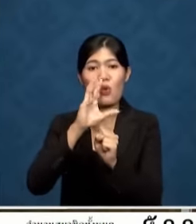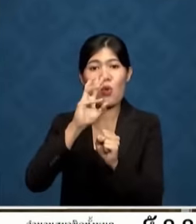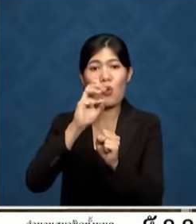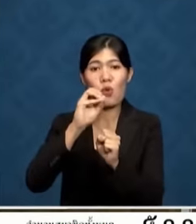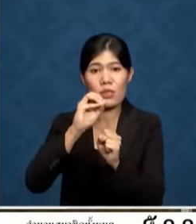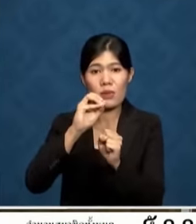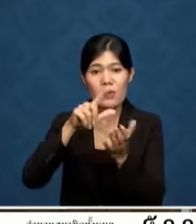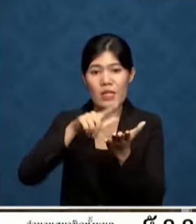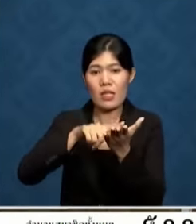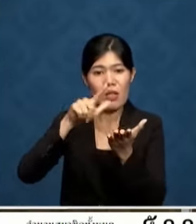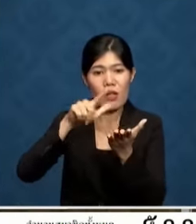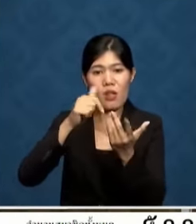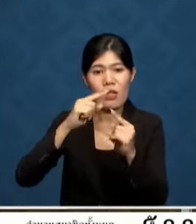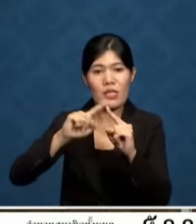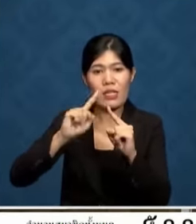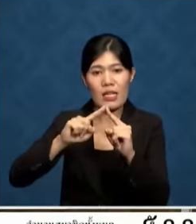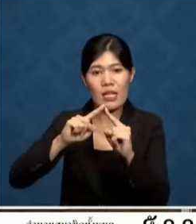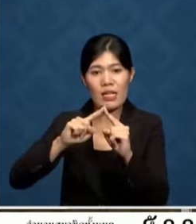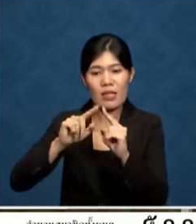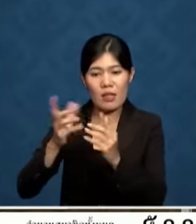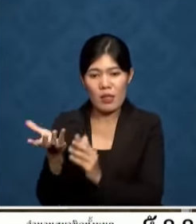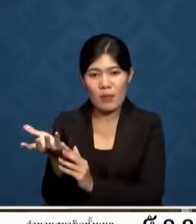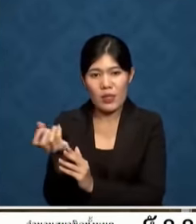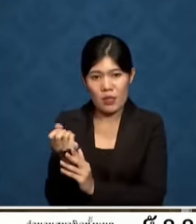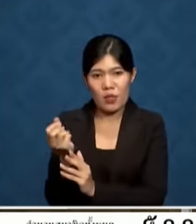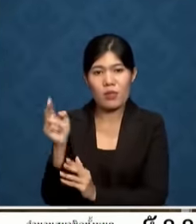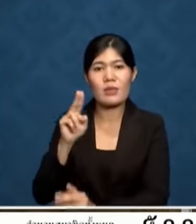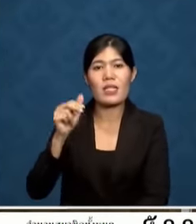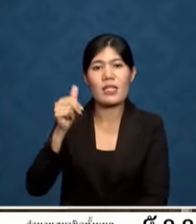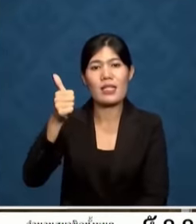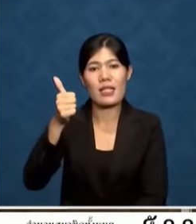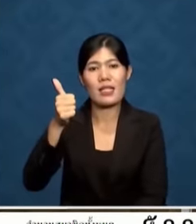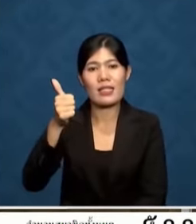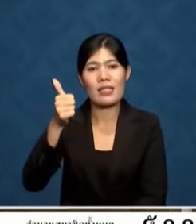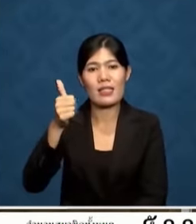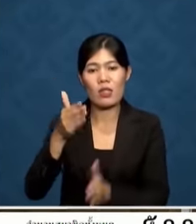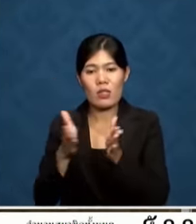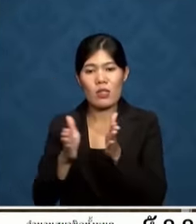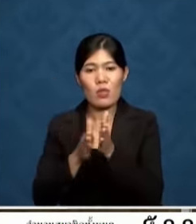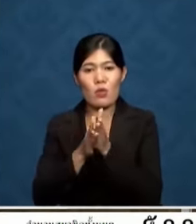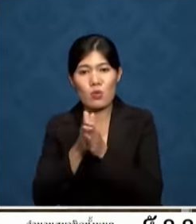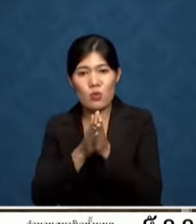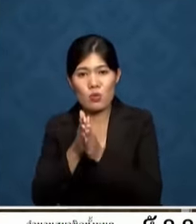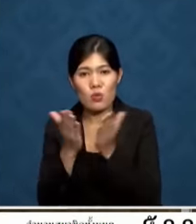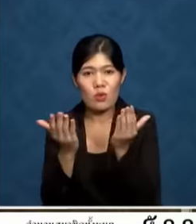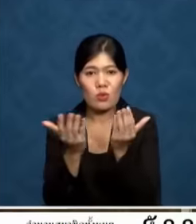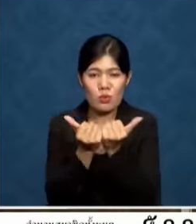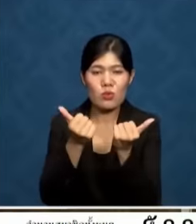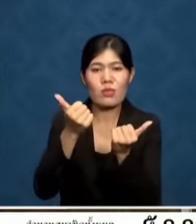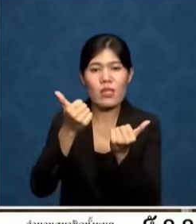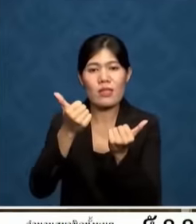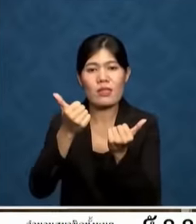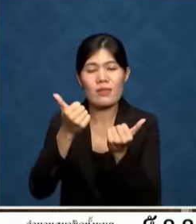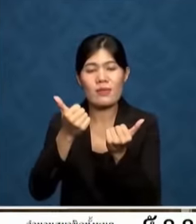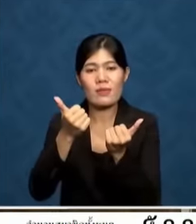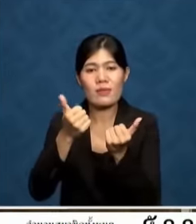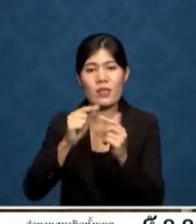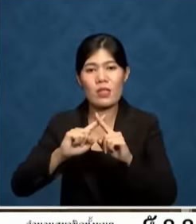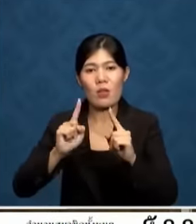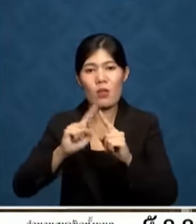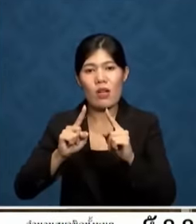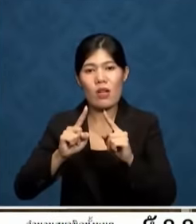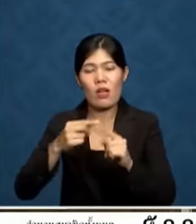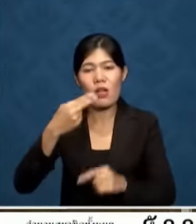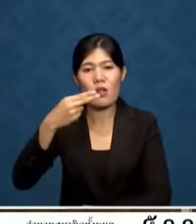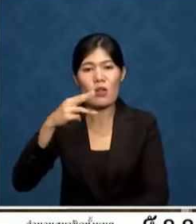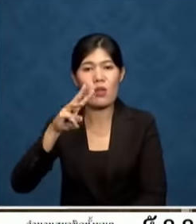ทางลุ้นรางวัลได้อีกต่างหากอันนี้ถูกทิศทางแต่หวย 3ตัวหวยบนดินตัว